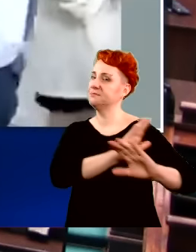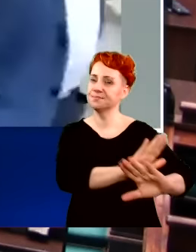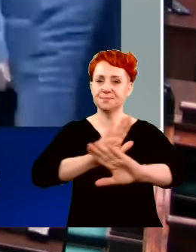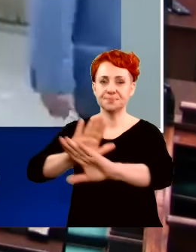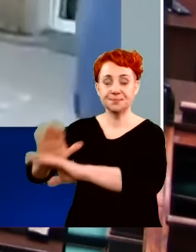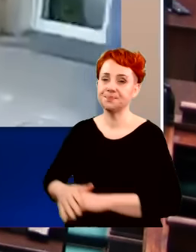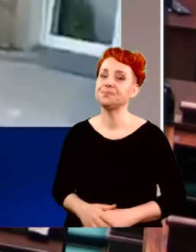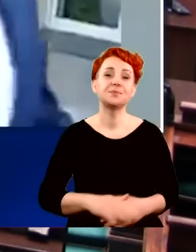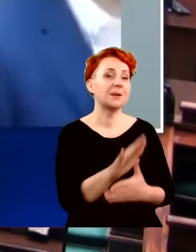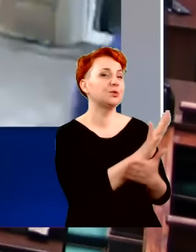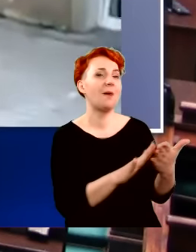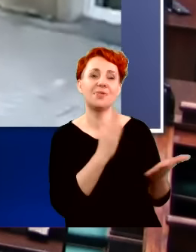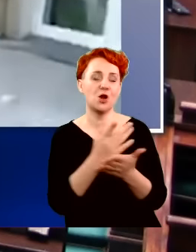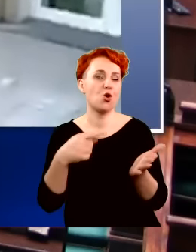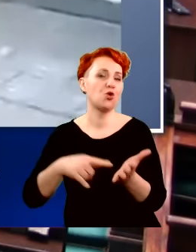prwa